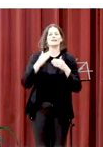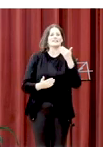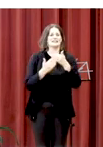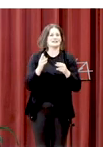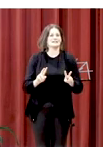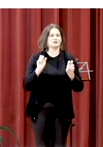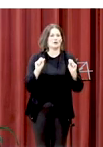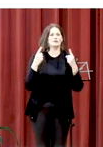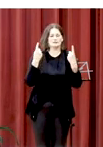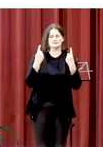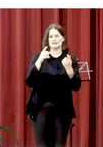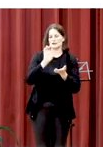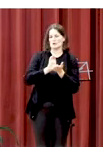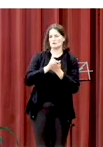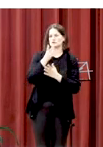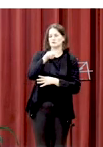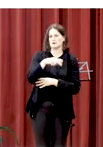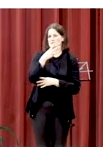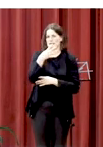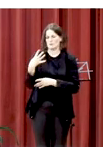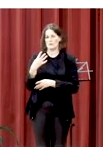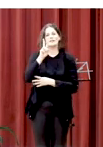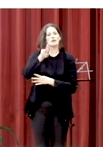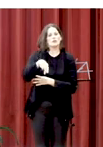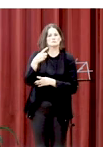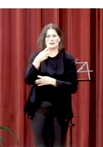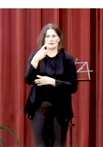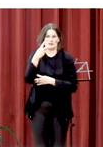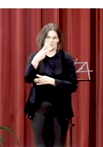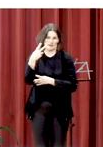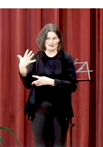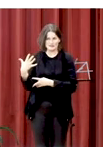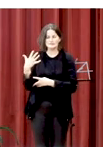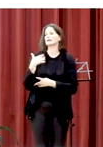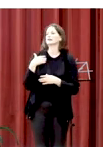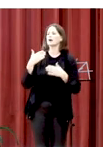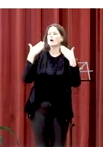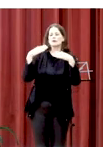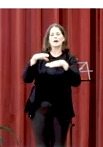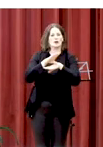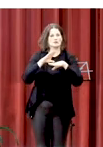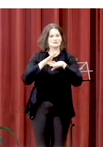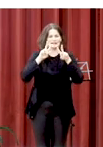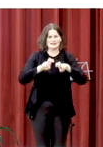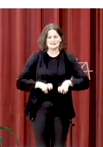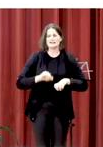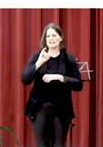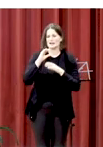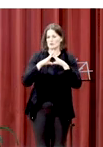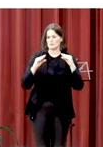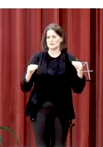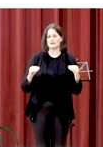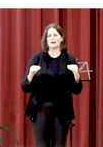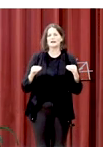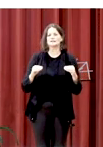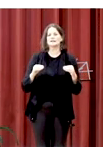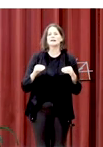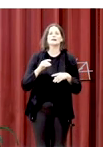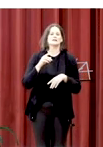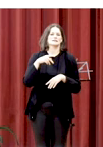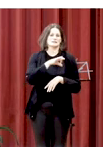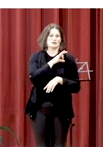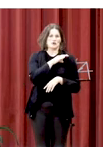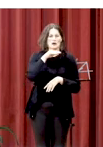curs acadèmic 2024-2025. Honorable consellera de Recerca i Universitats, doctora Núria